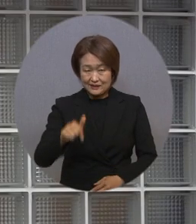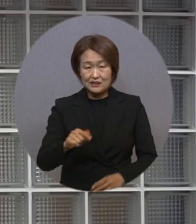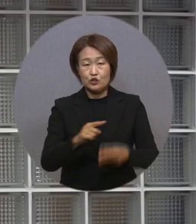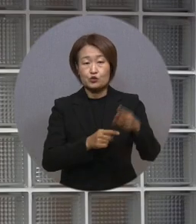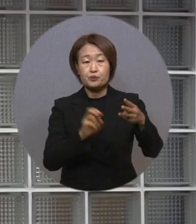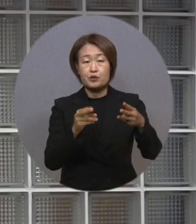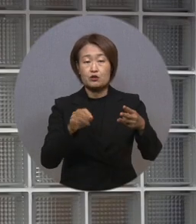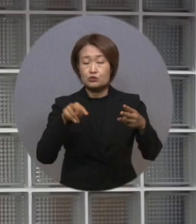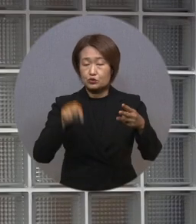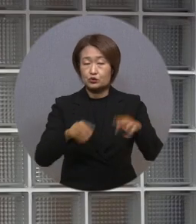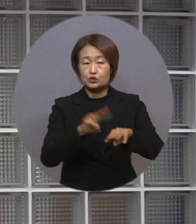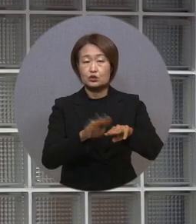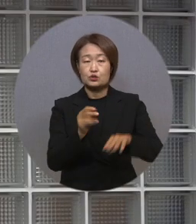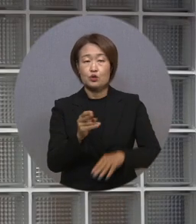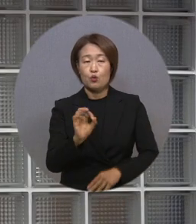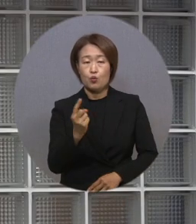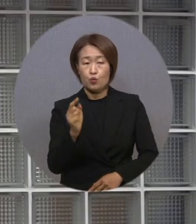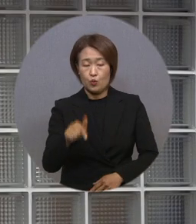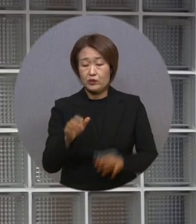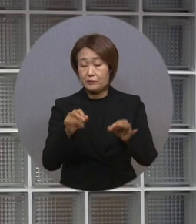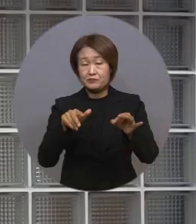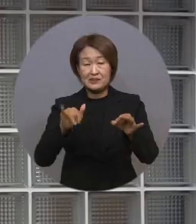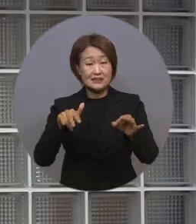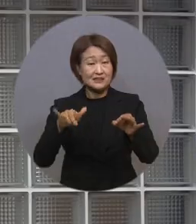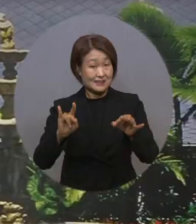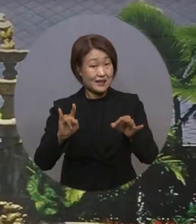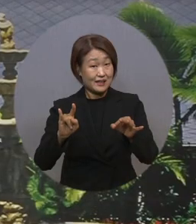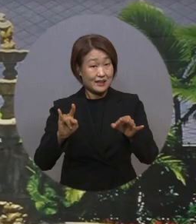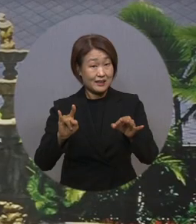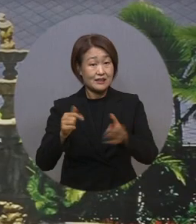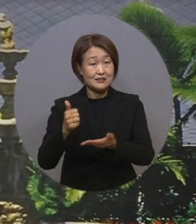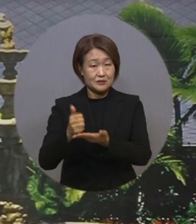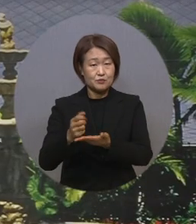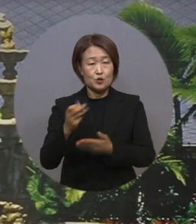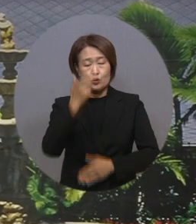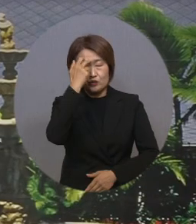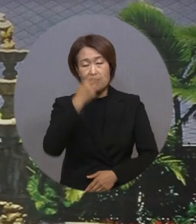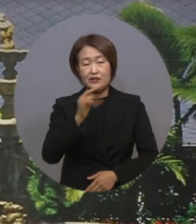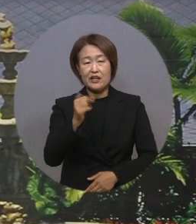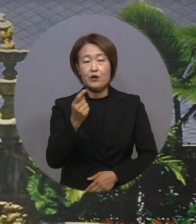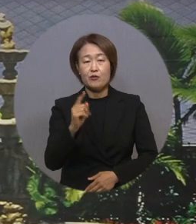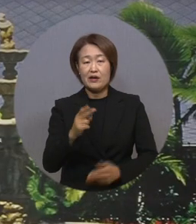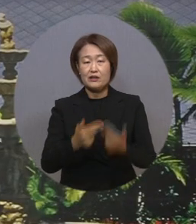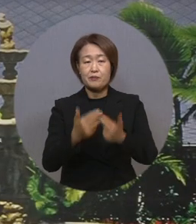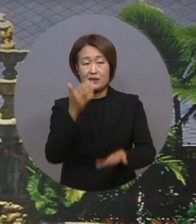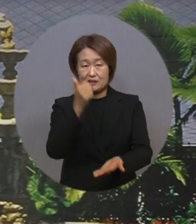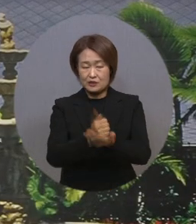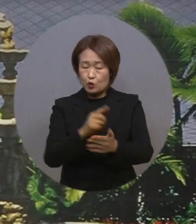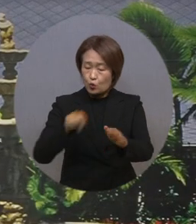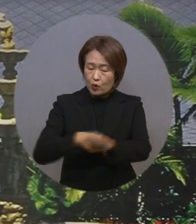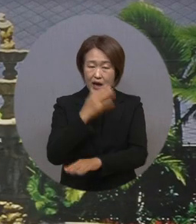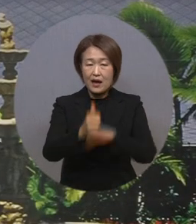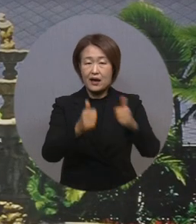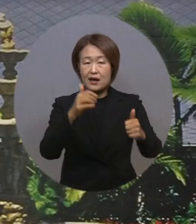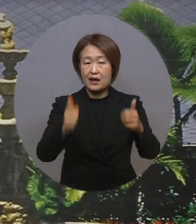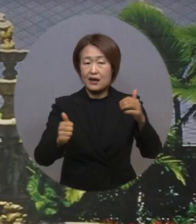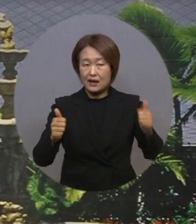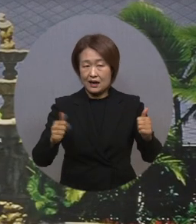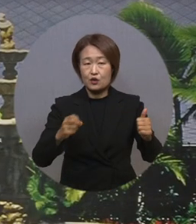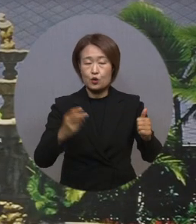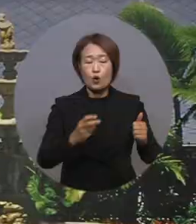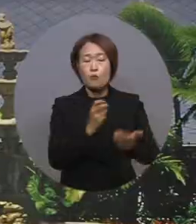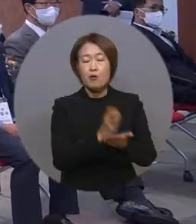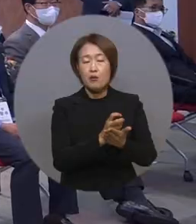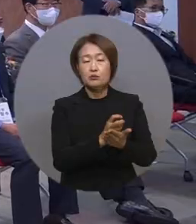시의원, 정영옥 시의원, 김기재 전 당진시 의장과 최태한 협회의장 및 직능별 회장단 등